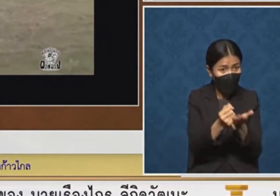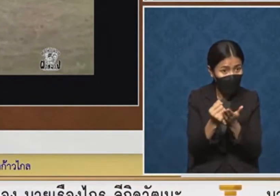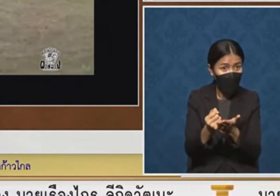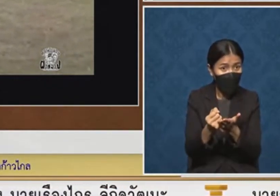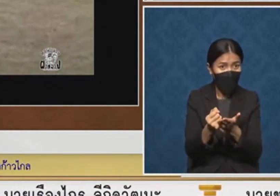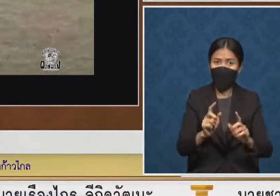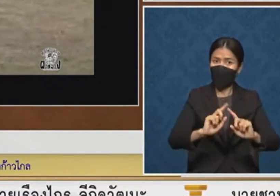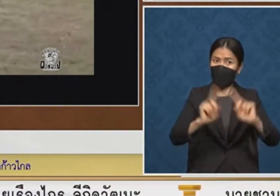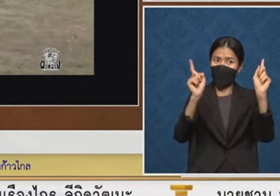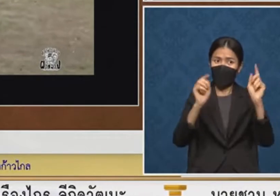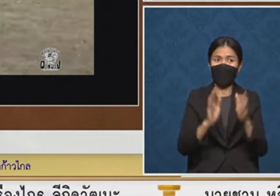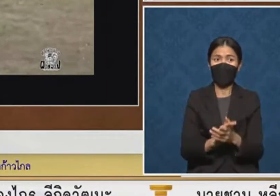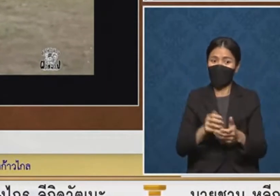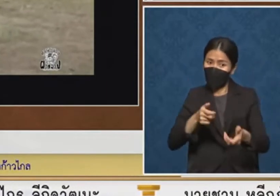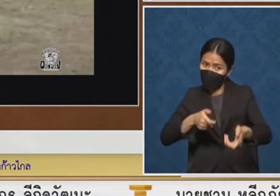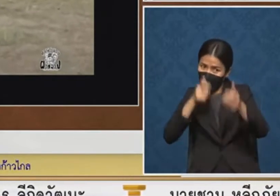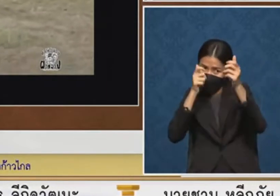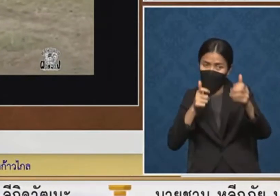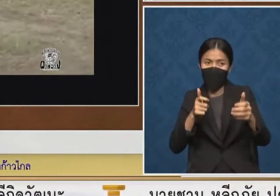กางหงไป 1 คน